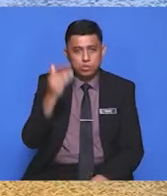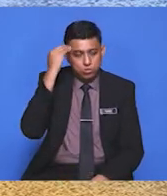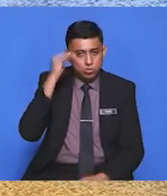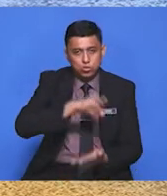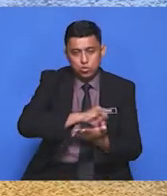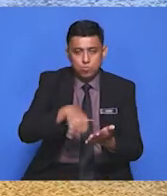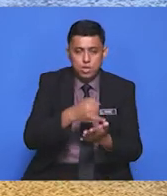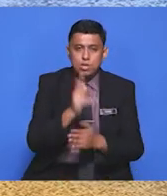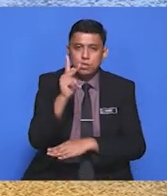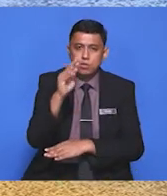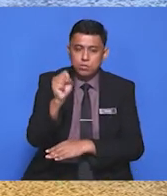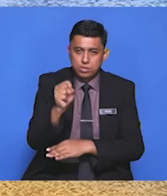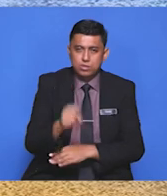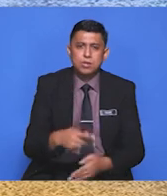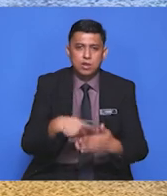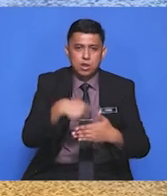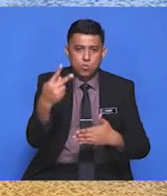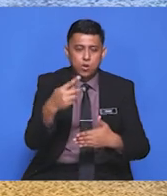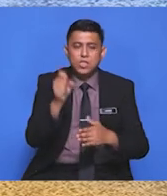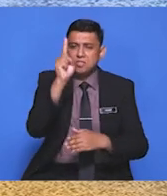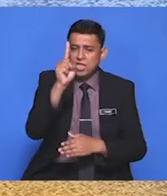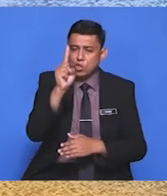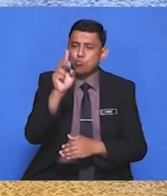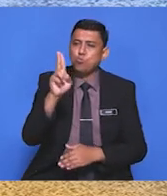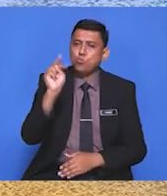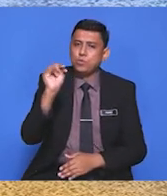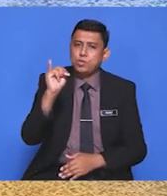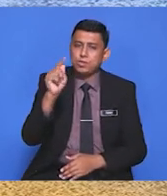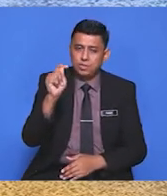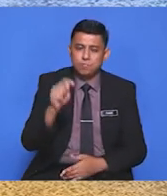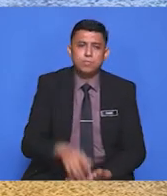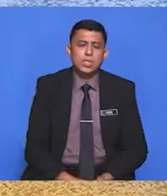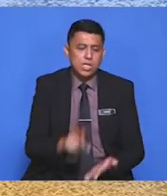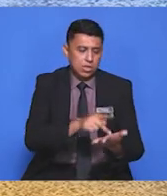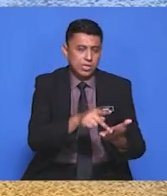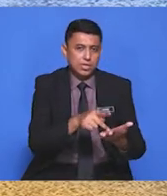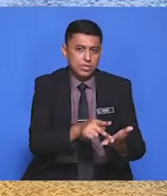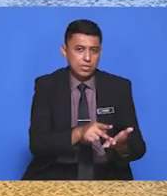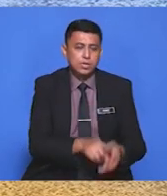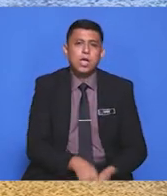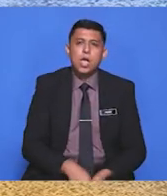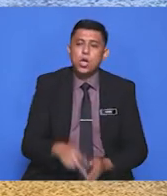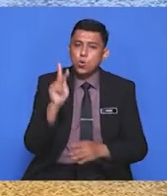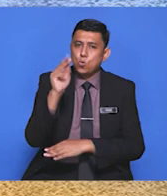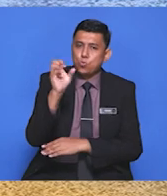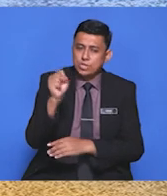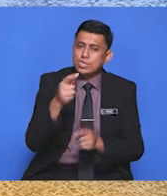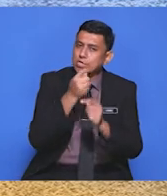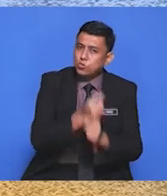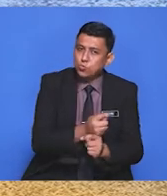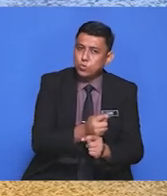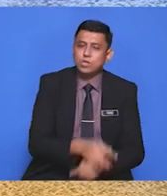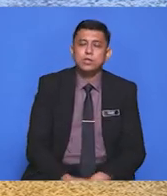jumlah kos dan kos pengeluaran seunit. Daripada pengiraan kos itulah dapat